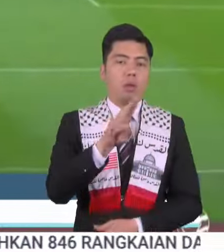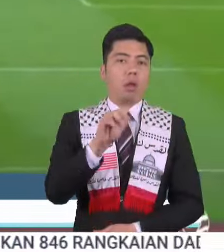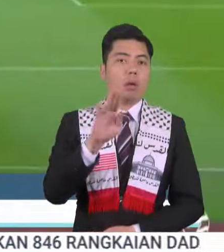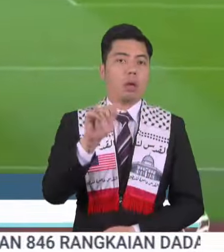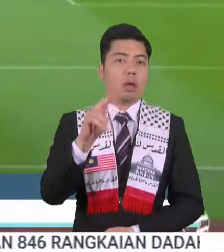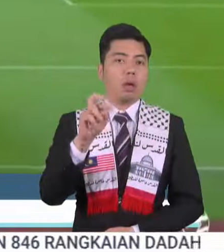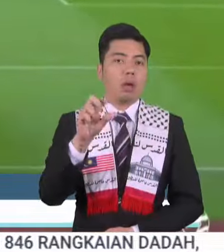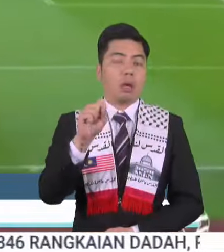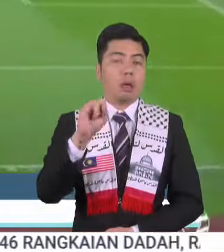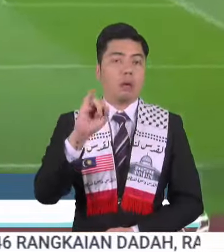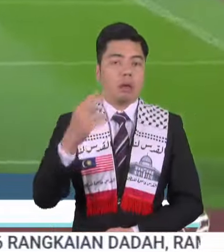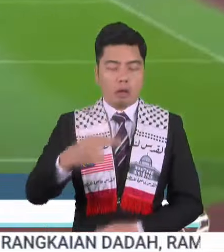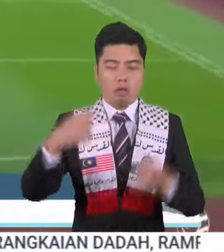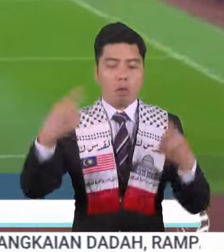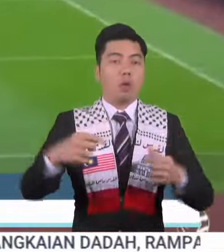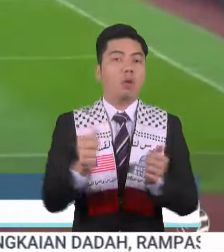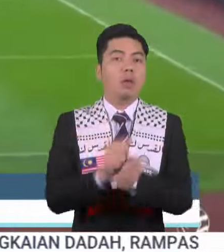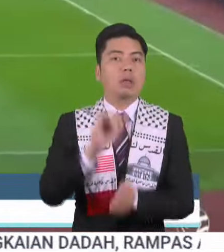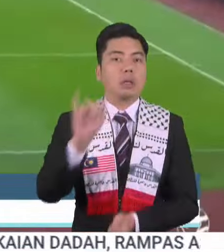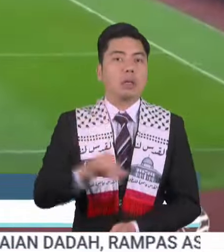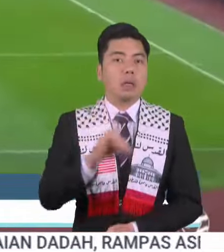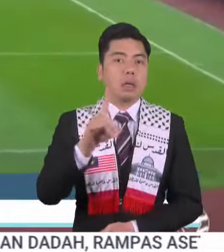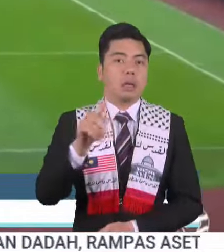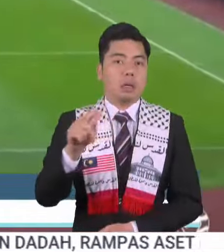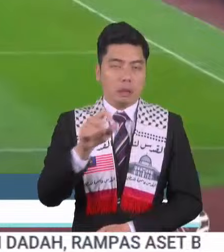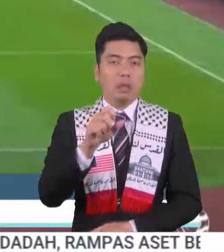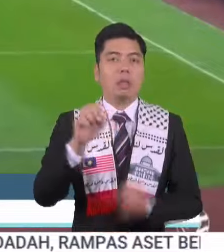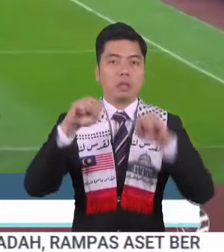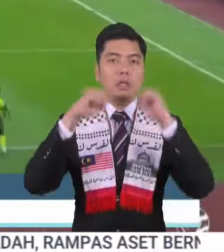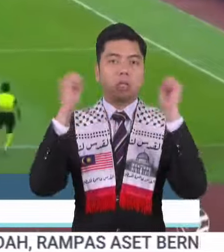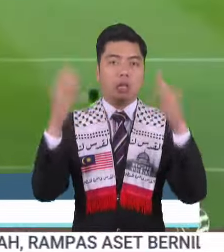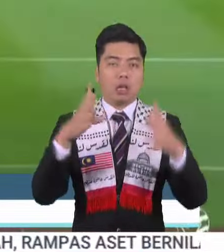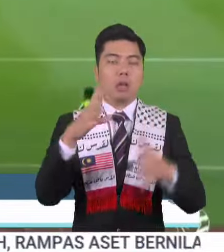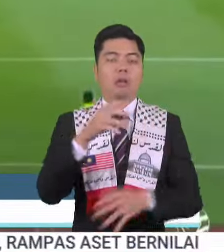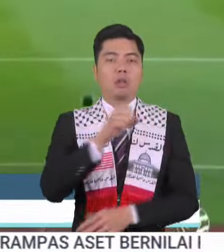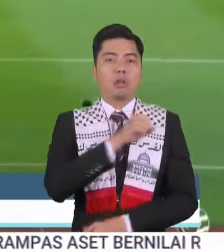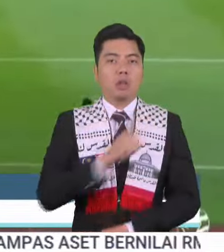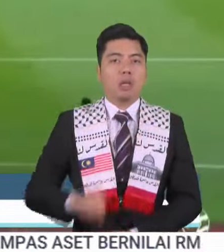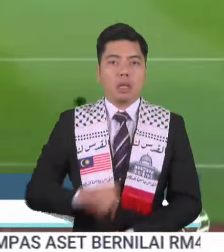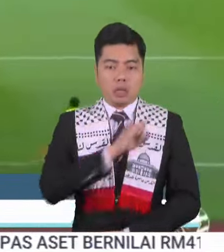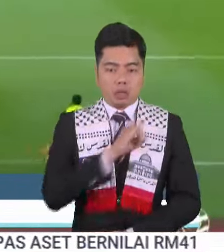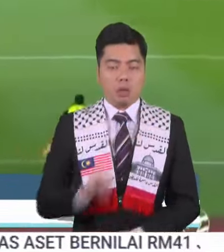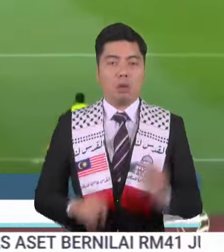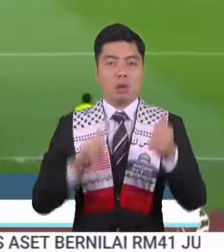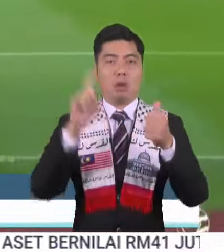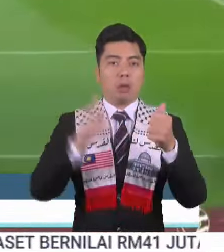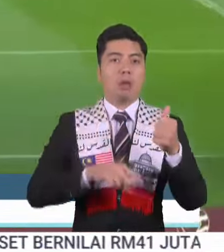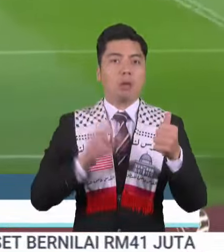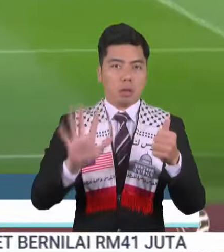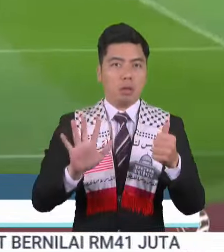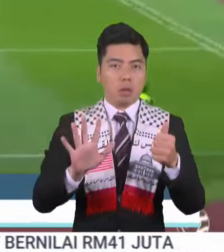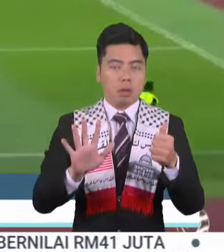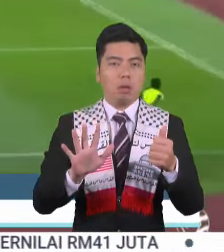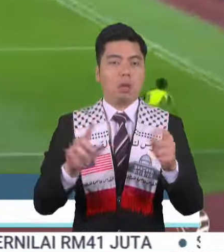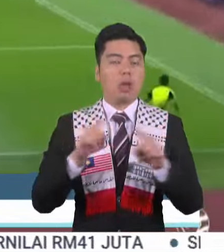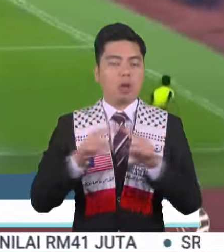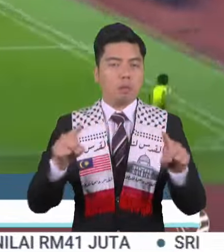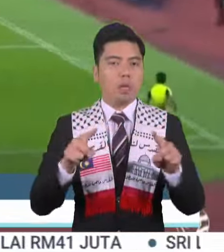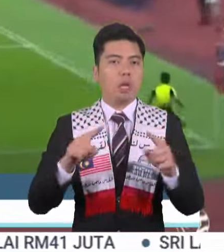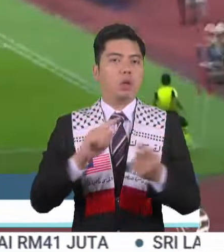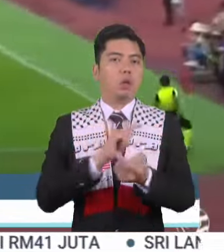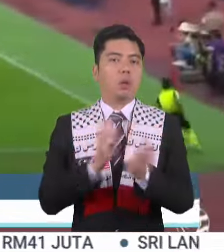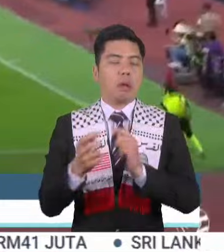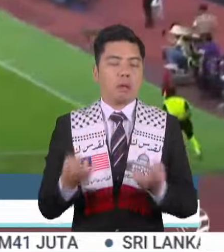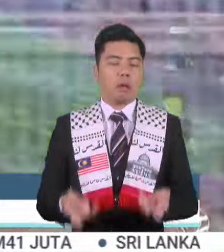Sumbangsih menentang JDT di Stadium Sultan Ibrahim 10 Mei lalu. Namun, badan induk itu kemudian meringankan